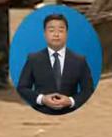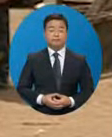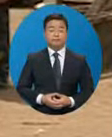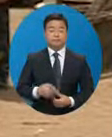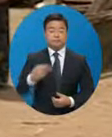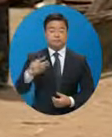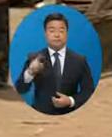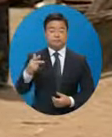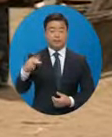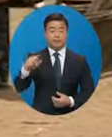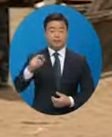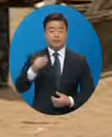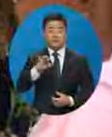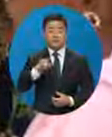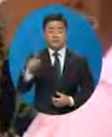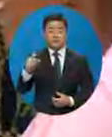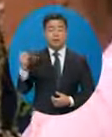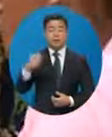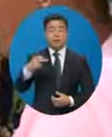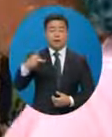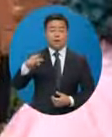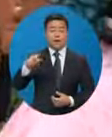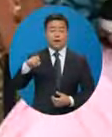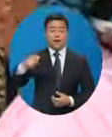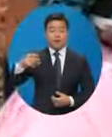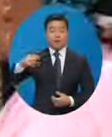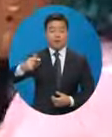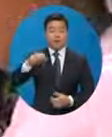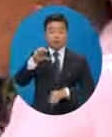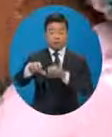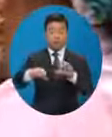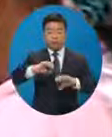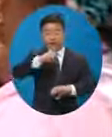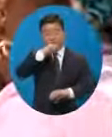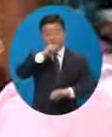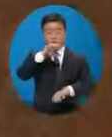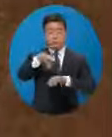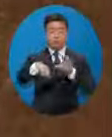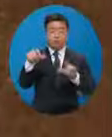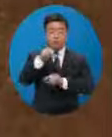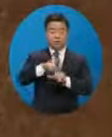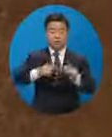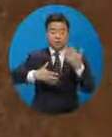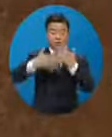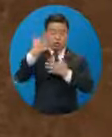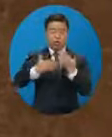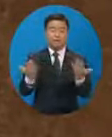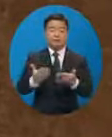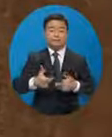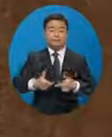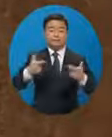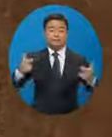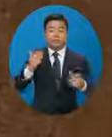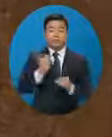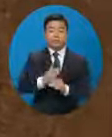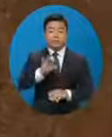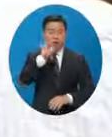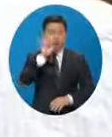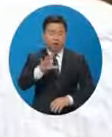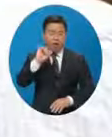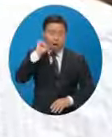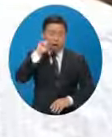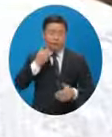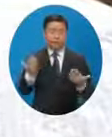탄자니아와 카메룬 등도 영화 제작에 나서면서 이제 날리우드는 아프리카 전체로 확대되고 있는데요. 불가능을 가능으로